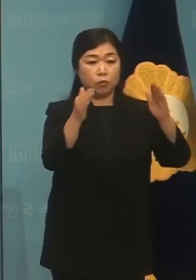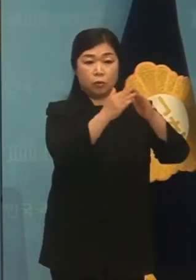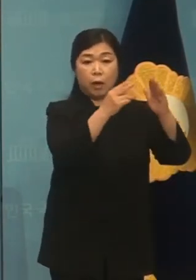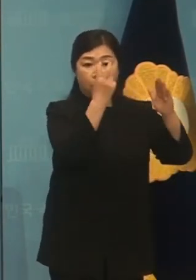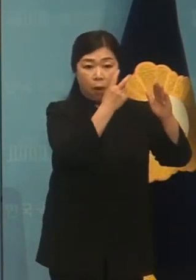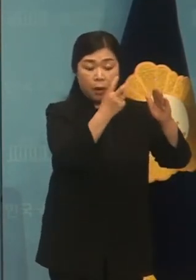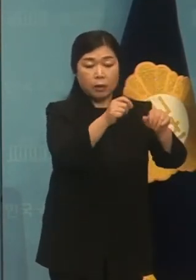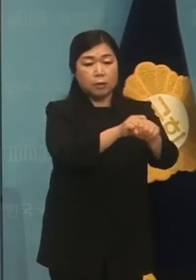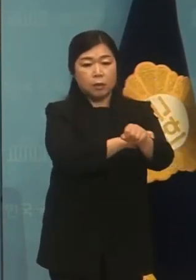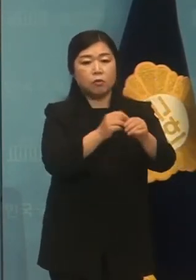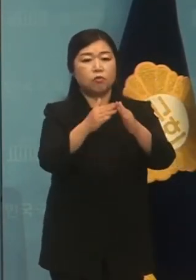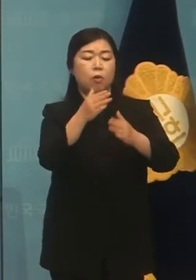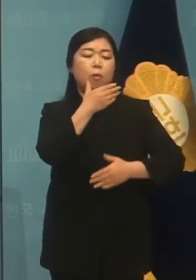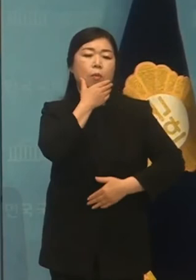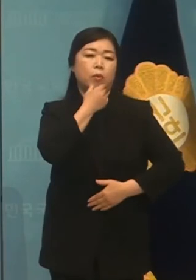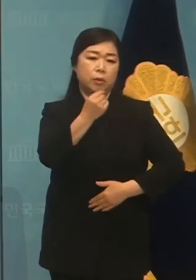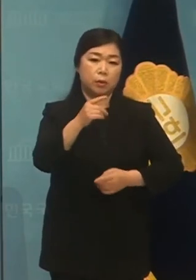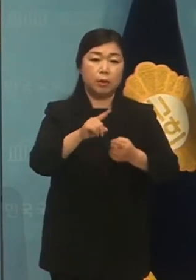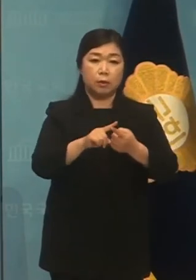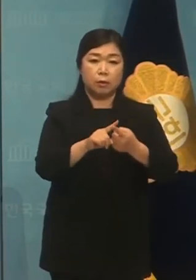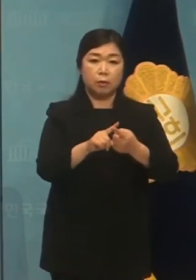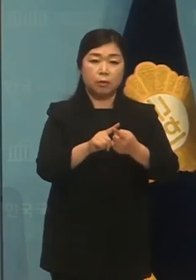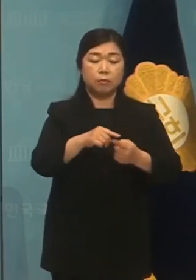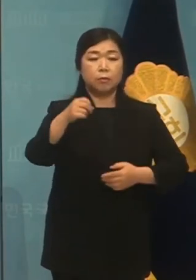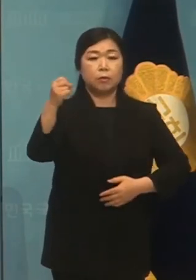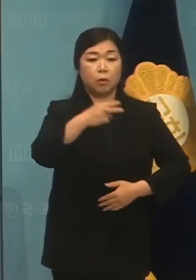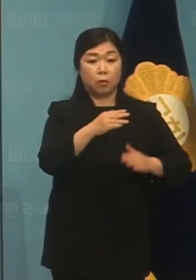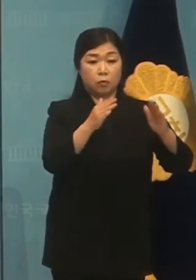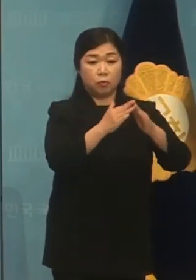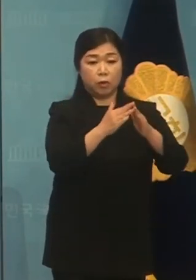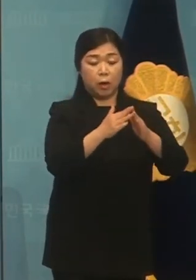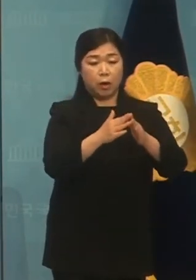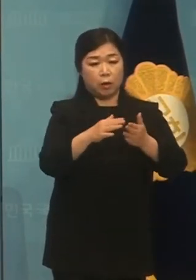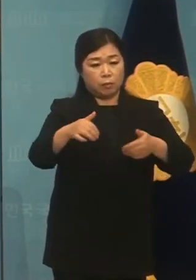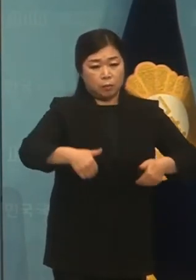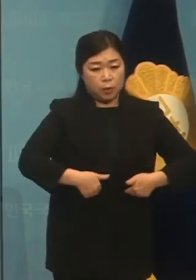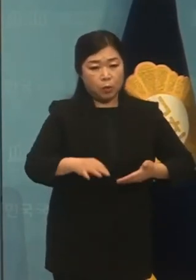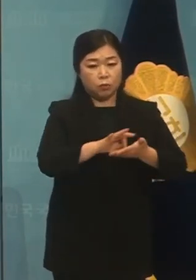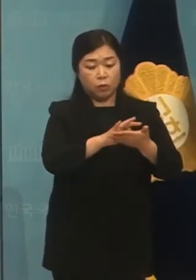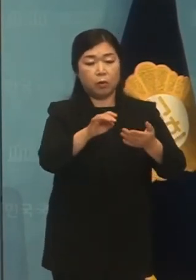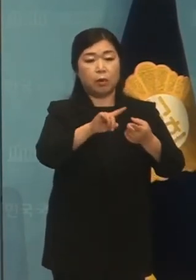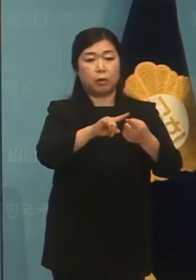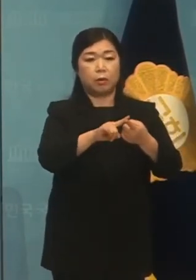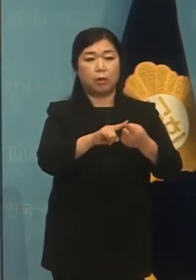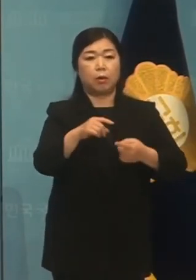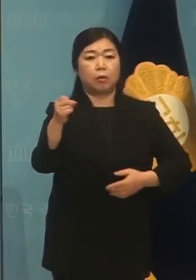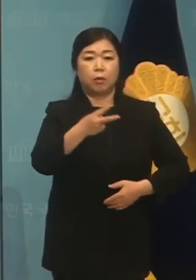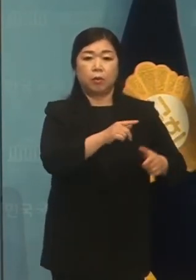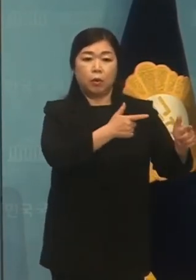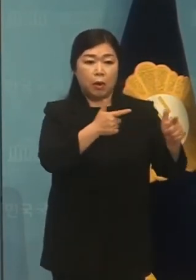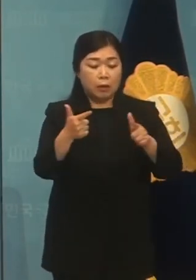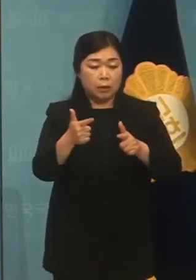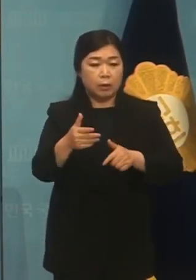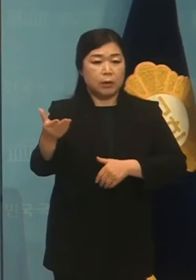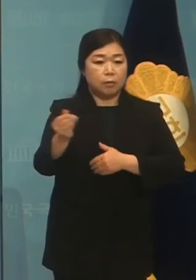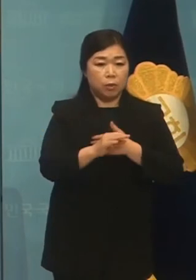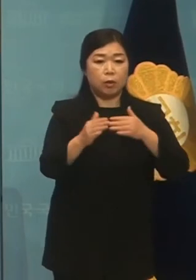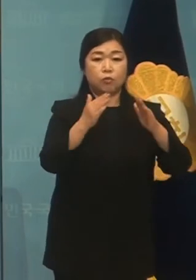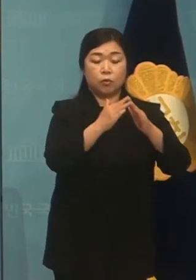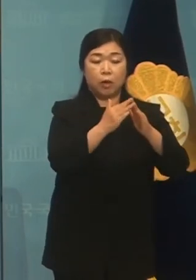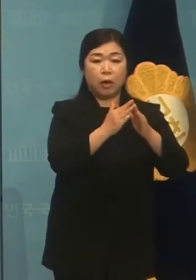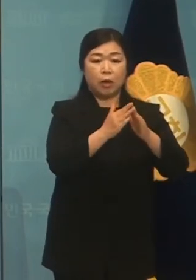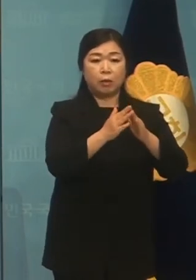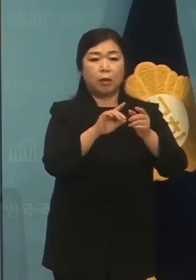주택관리, 그리고 특히 주거복지에 대한 거, 그 다음에 주택 수요에 관련된 거, 그리고 여러 가지